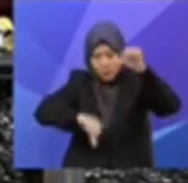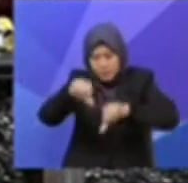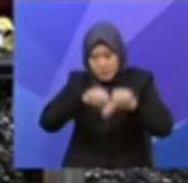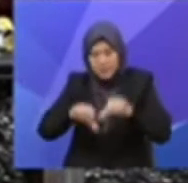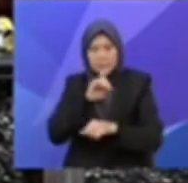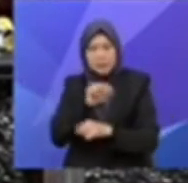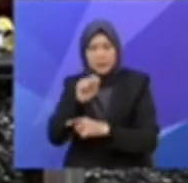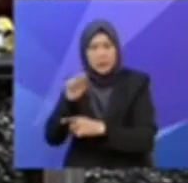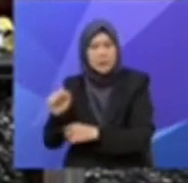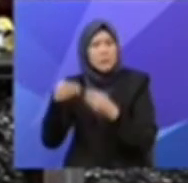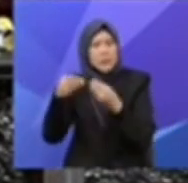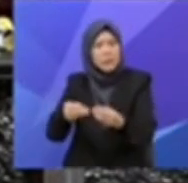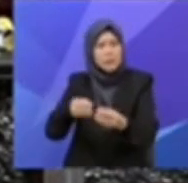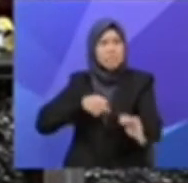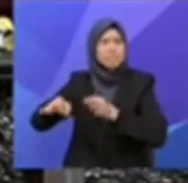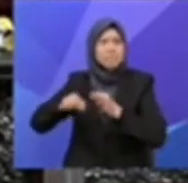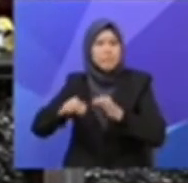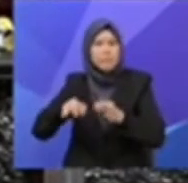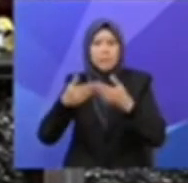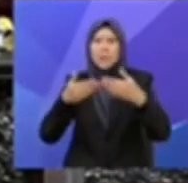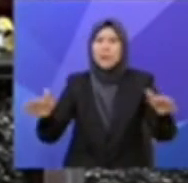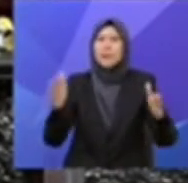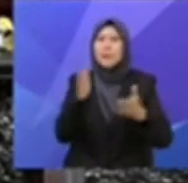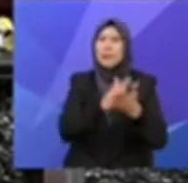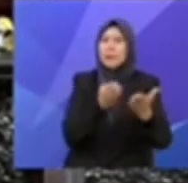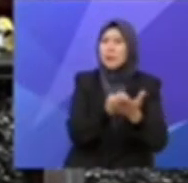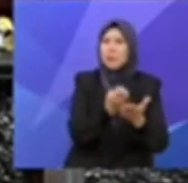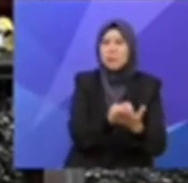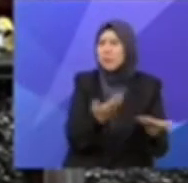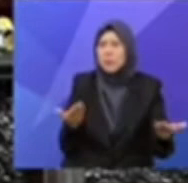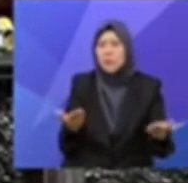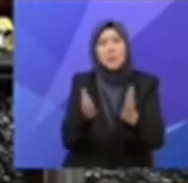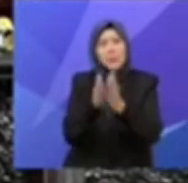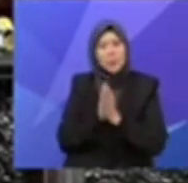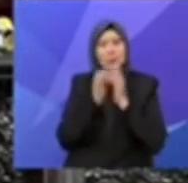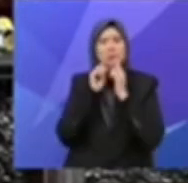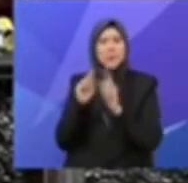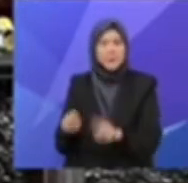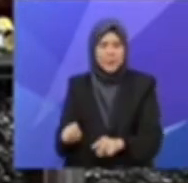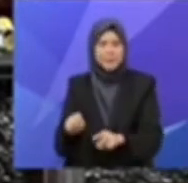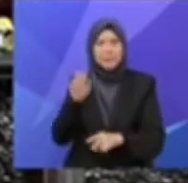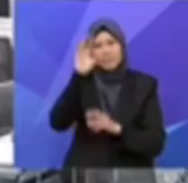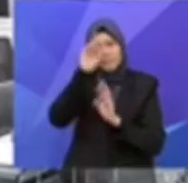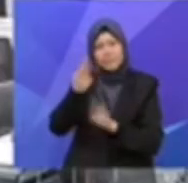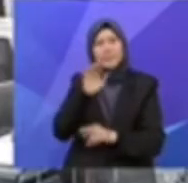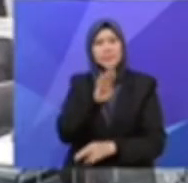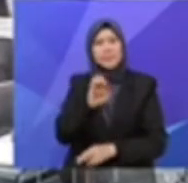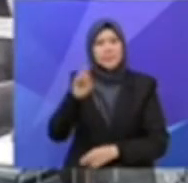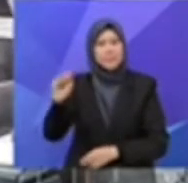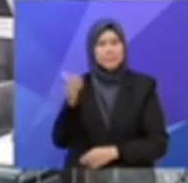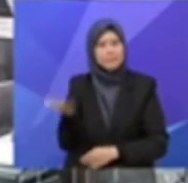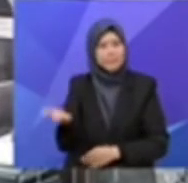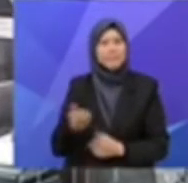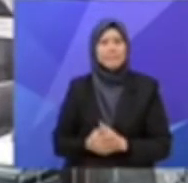memberikan justifikasi terhadap pembukaan sektor ekonomi ini semua on jawaban yang amat Muhammad Ibrahim kasih